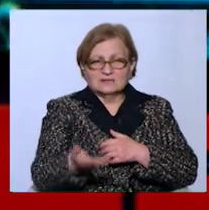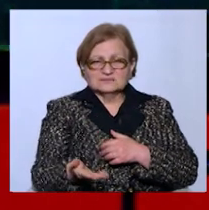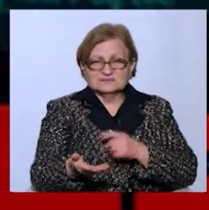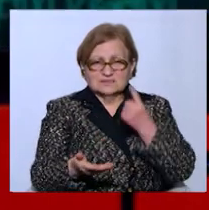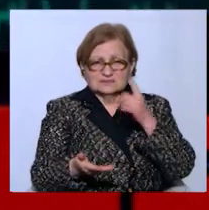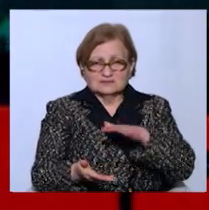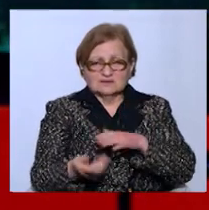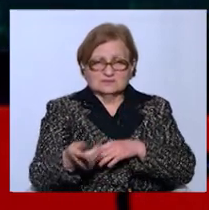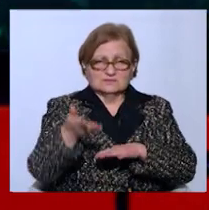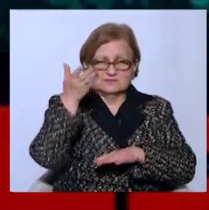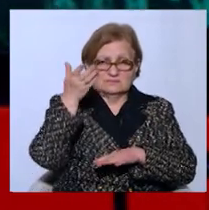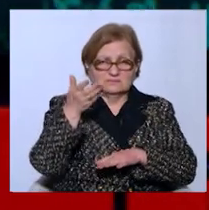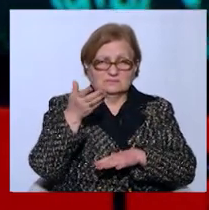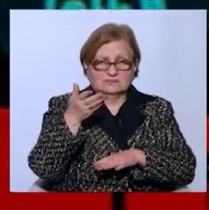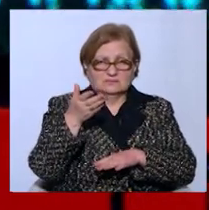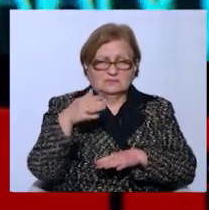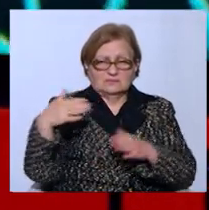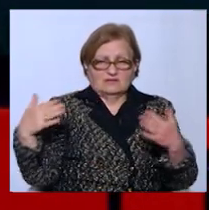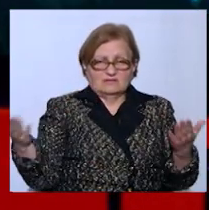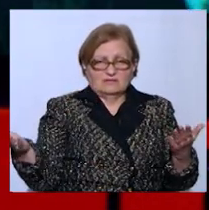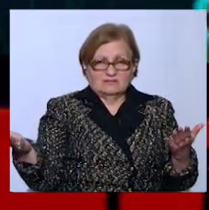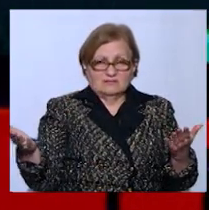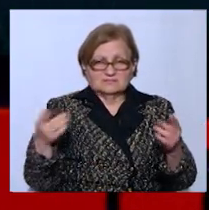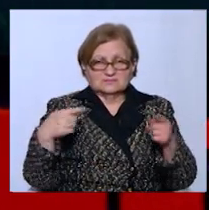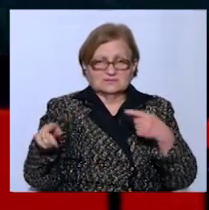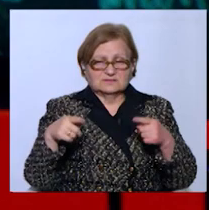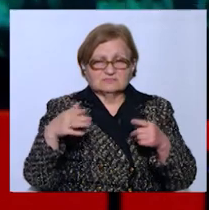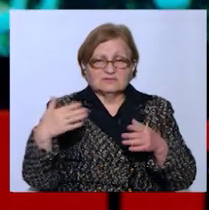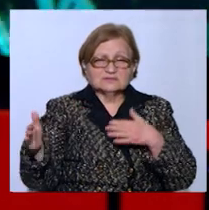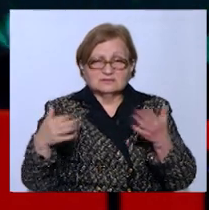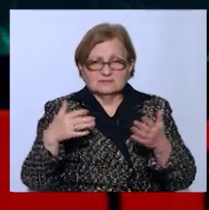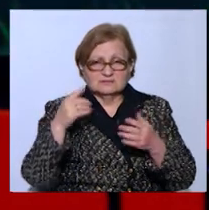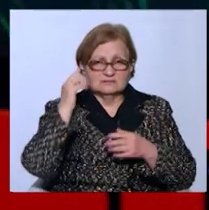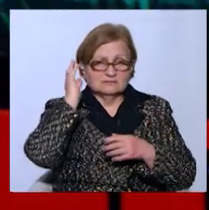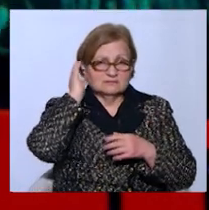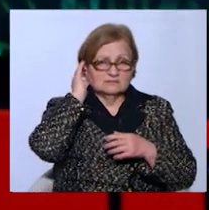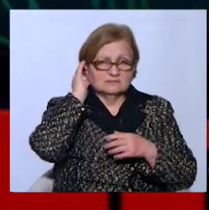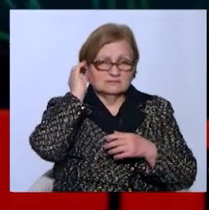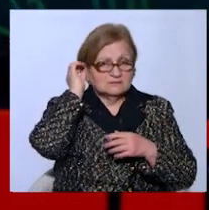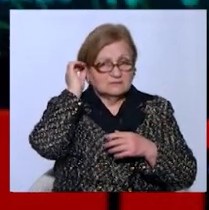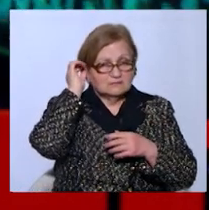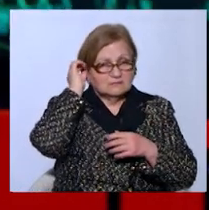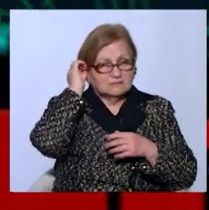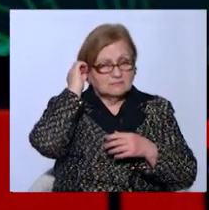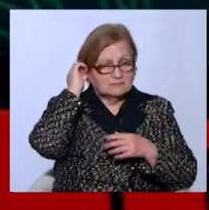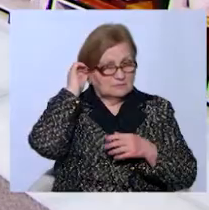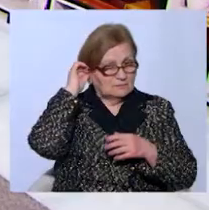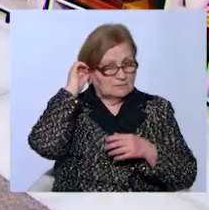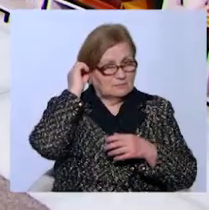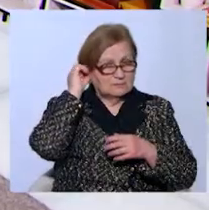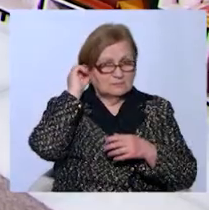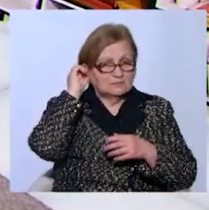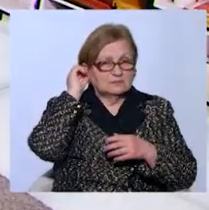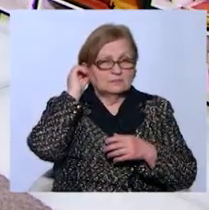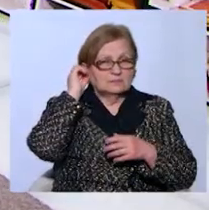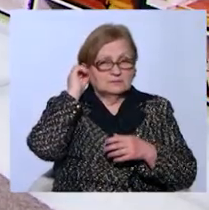ქვემოთ, ერთი არის ზემოთ. აქეთ იქით არის სხვადასხვა გვერდები. მოდი ახლა დავარქვათ თითოეულ გვერდს რა ქვია სახელად.